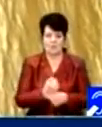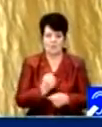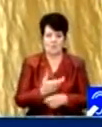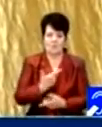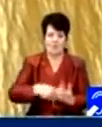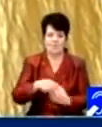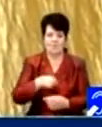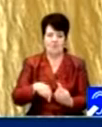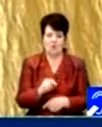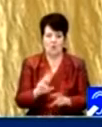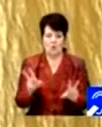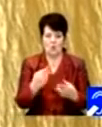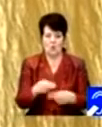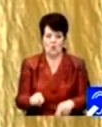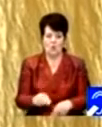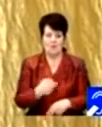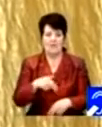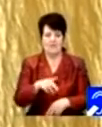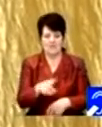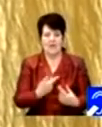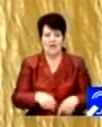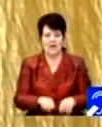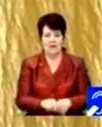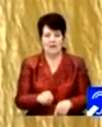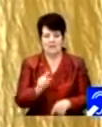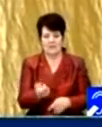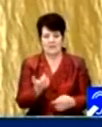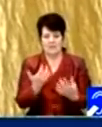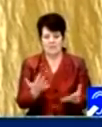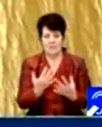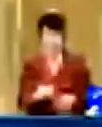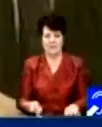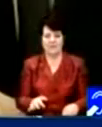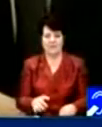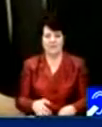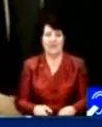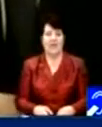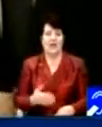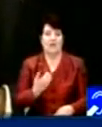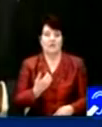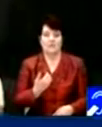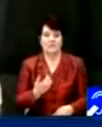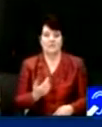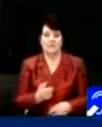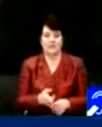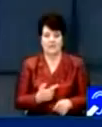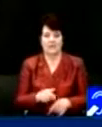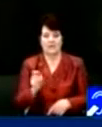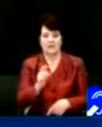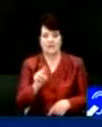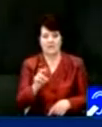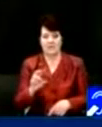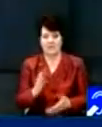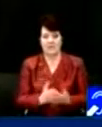și orașul să profite. Vrem să creștem atât de mult cât ne vor permite visurile noastre. Revenit în acest sezon în La Liga, Real Valladolid este pe